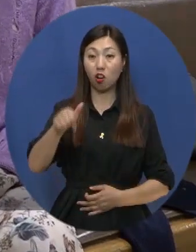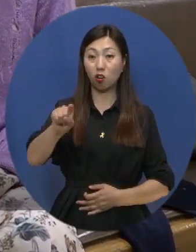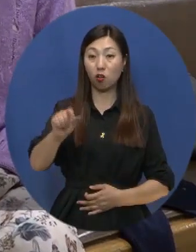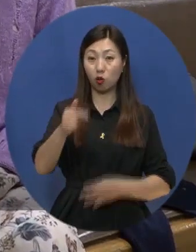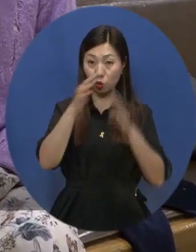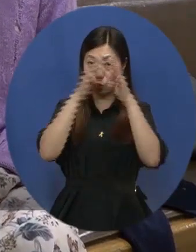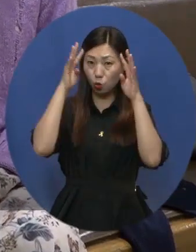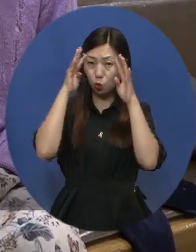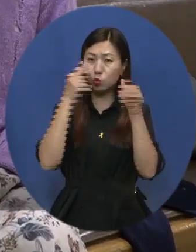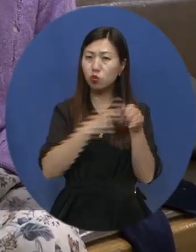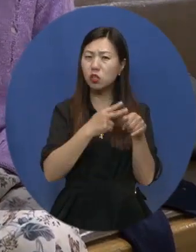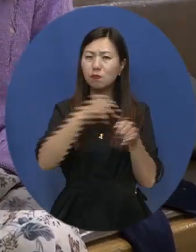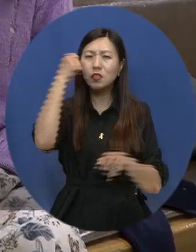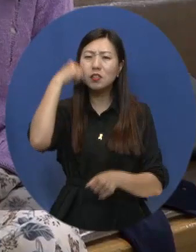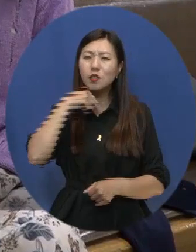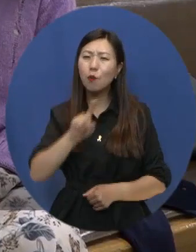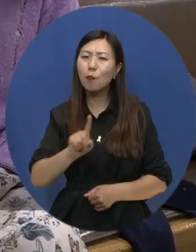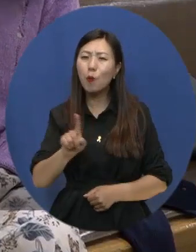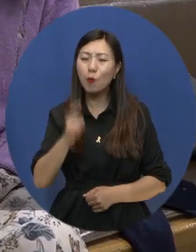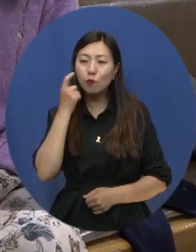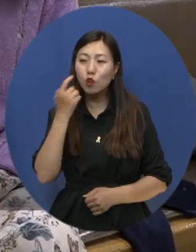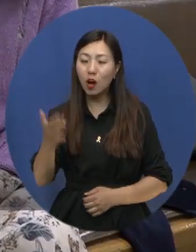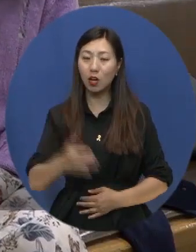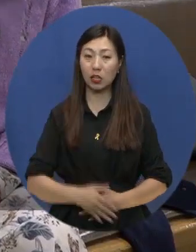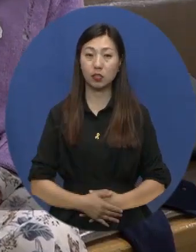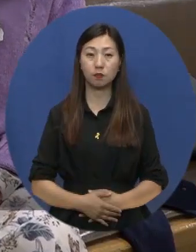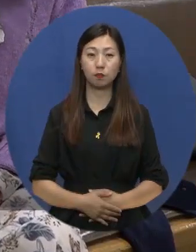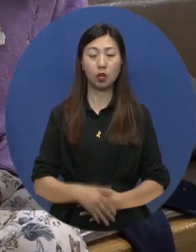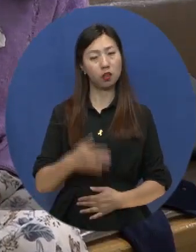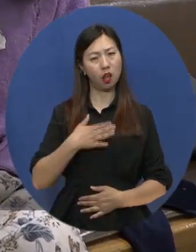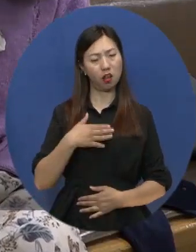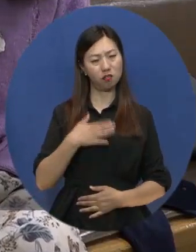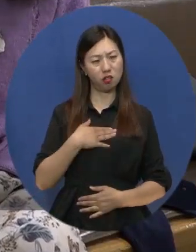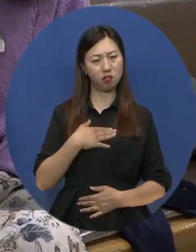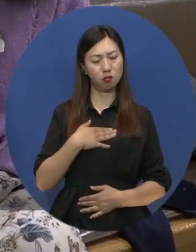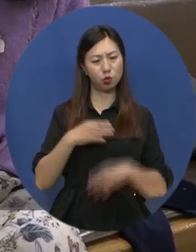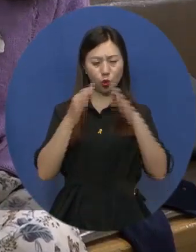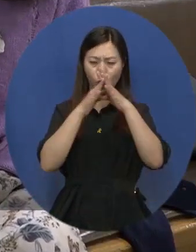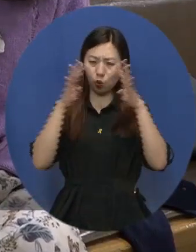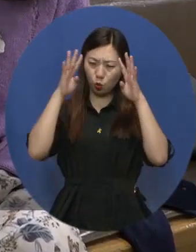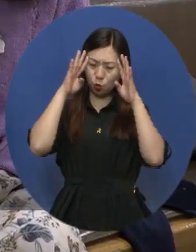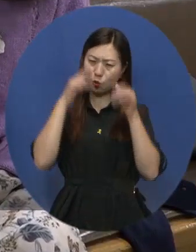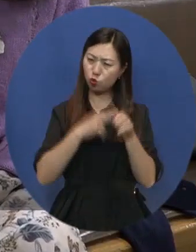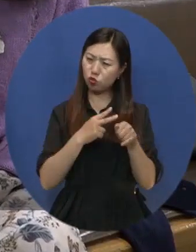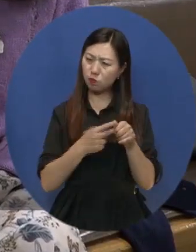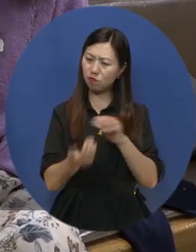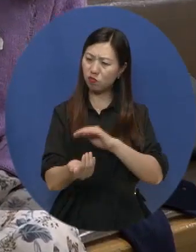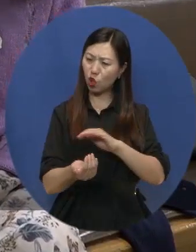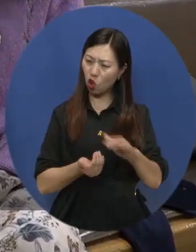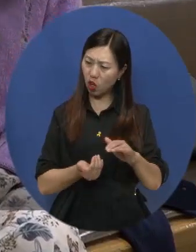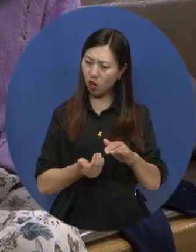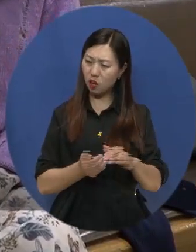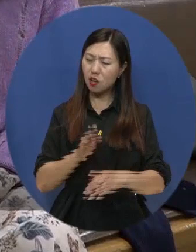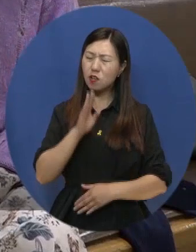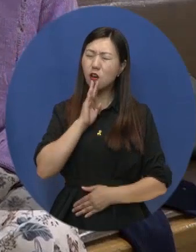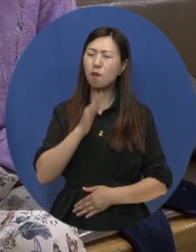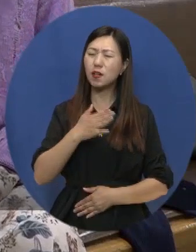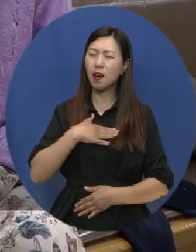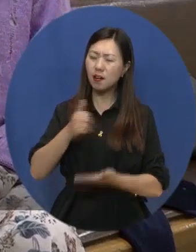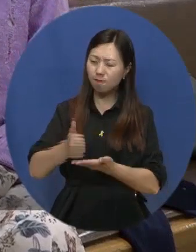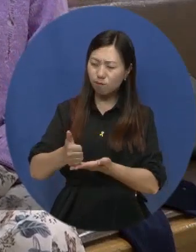교수님이세요? 저한테는 교수님이기 이전에 정말 전설적인 제가 정말